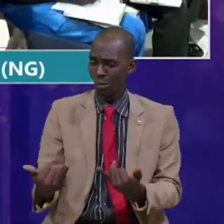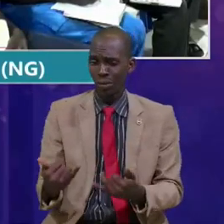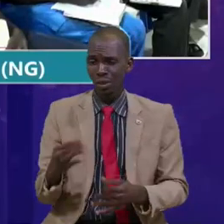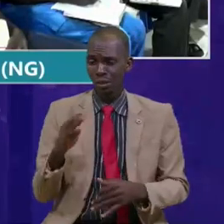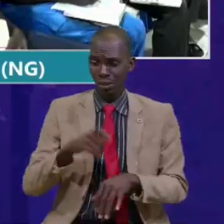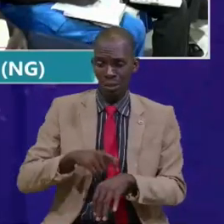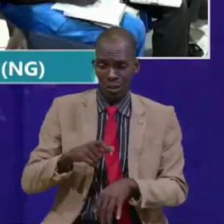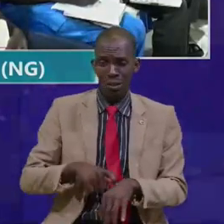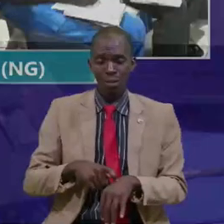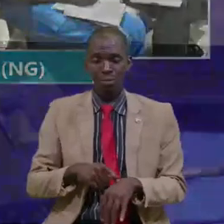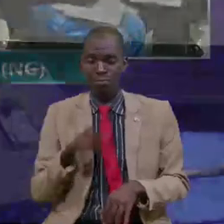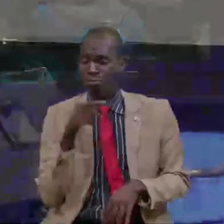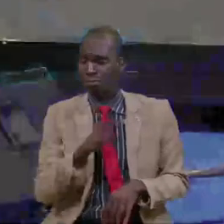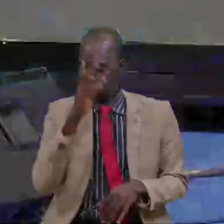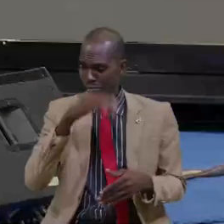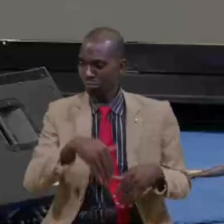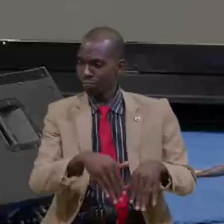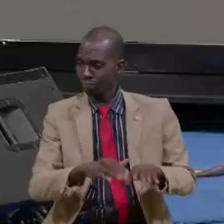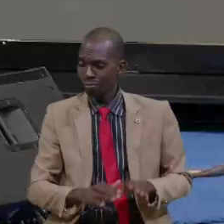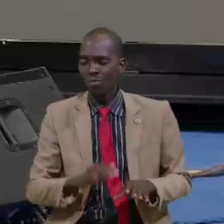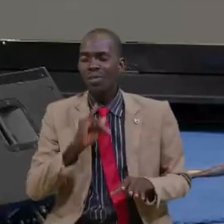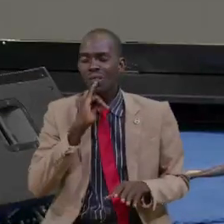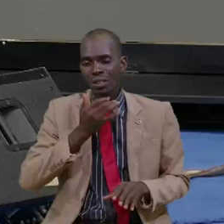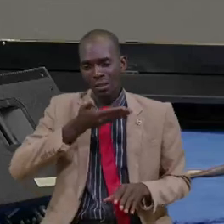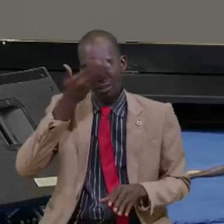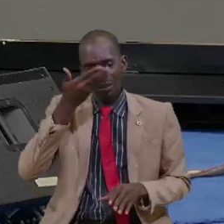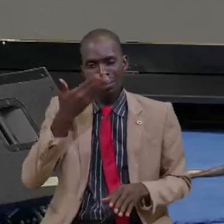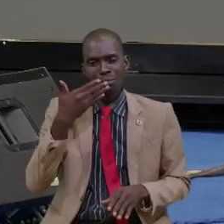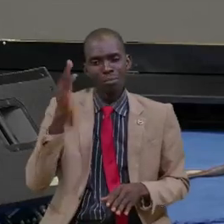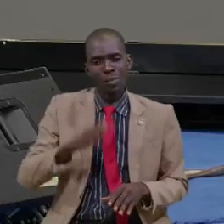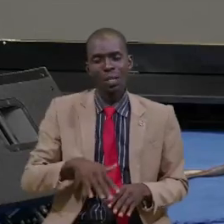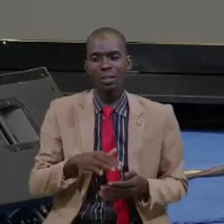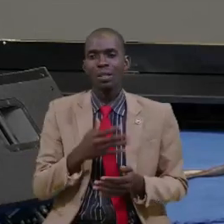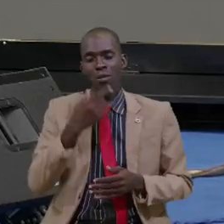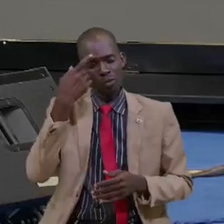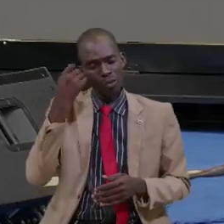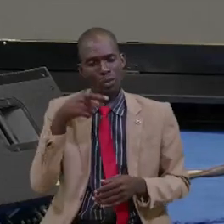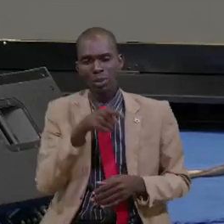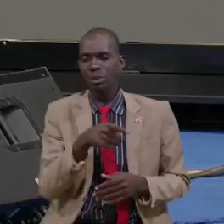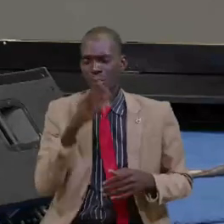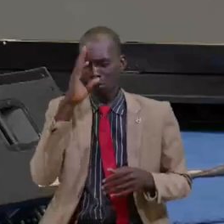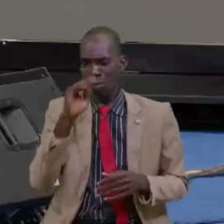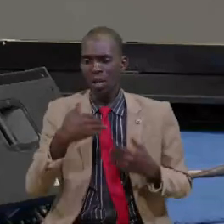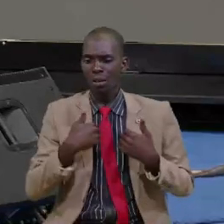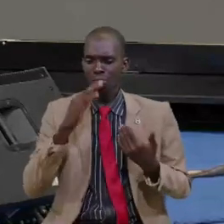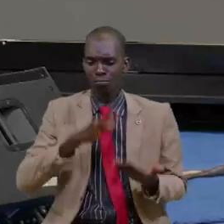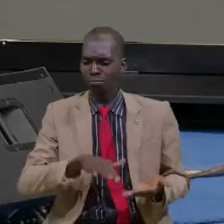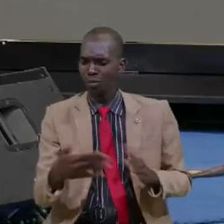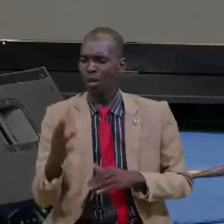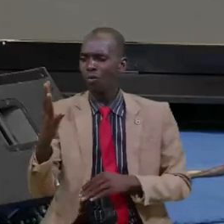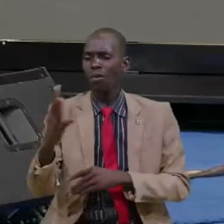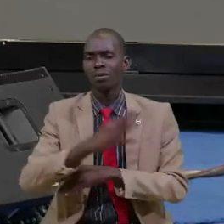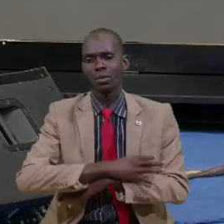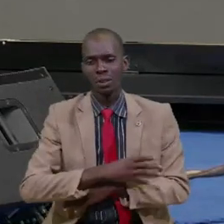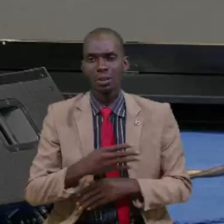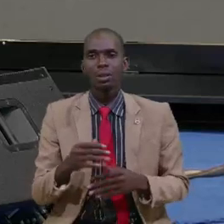en ce moment-là, il sent déjà, car il y a 4 jours qu'il est là.